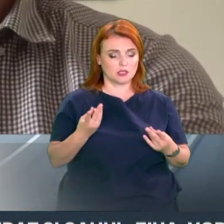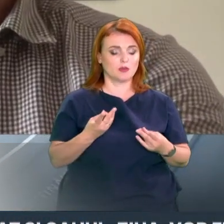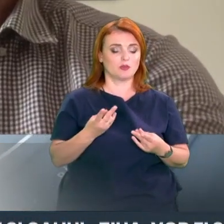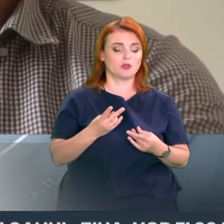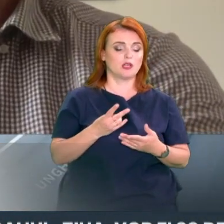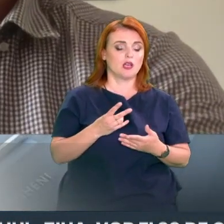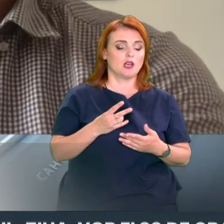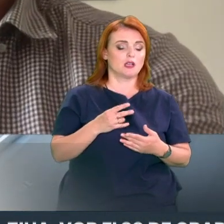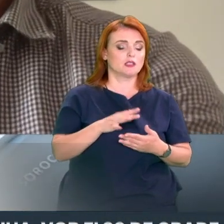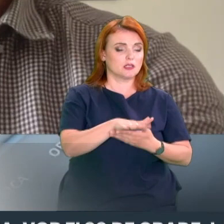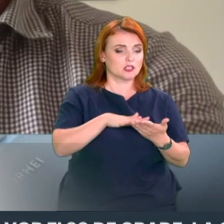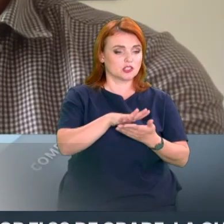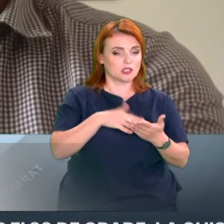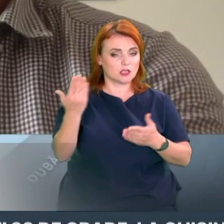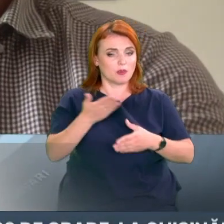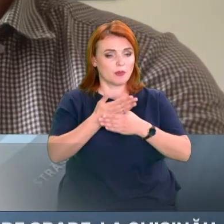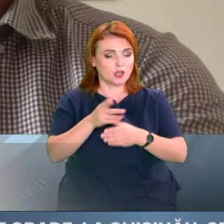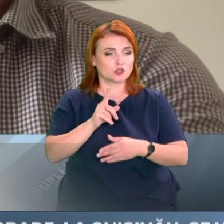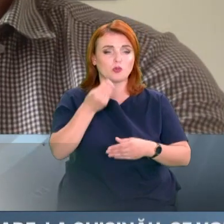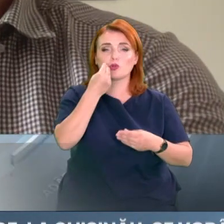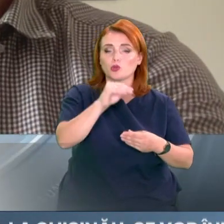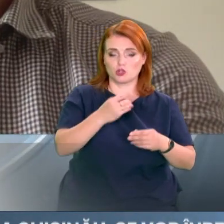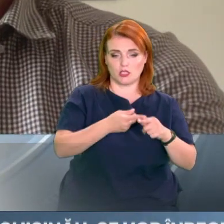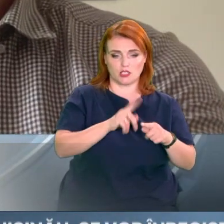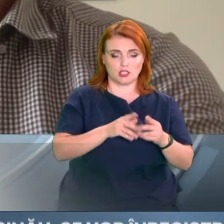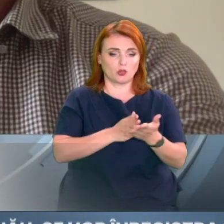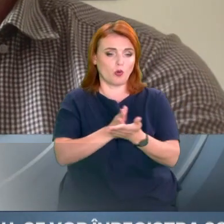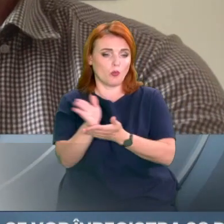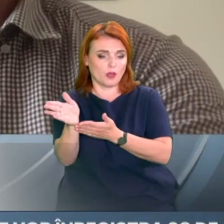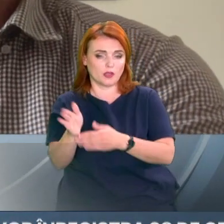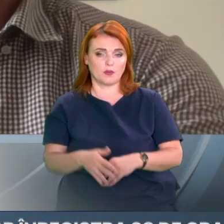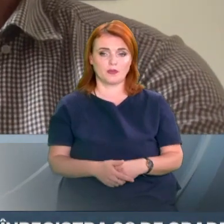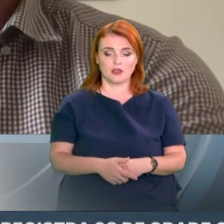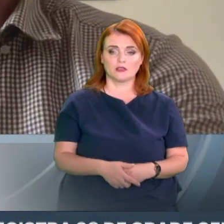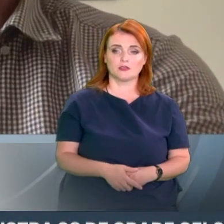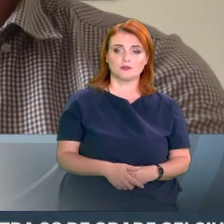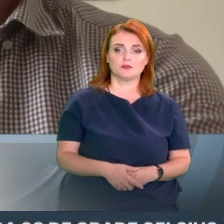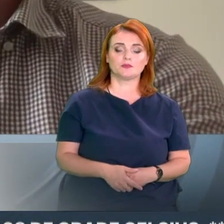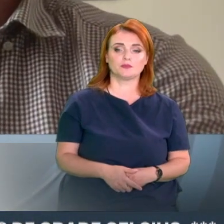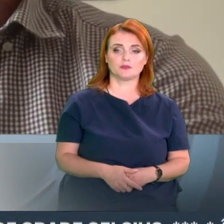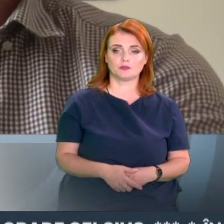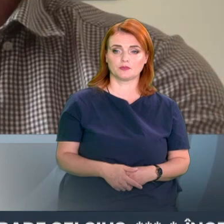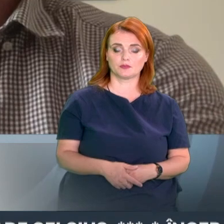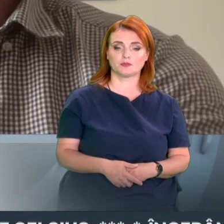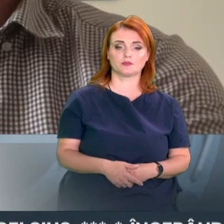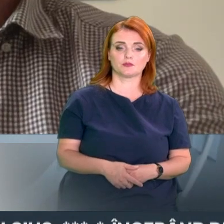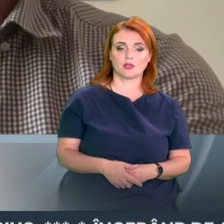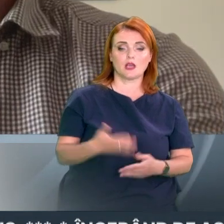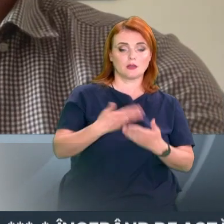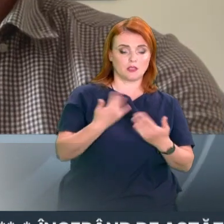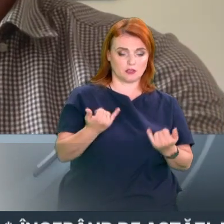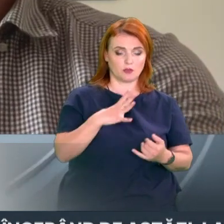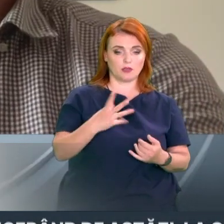acestui sector, pentru că chiar astăzi am avut o discuție cu un producător de struguri care nu are probleme, are o plantație